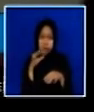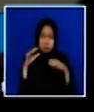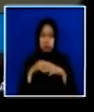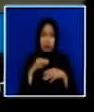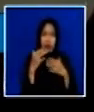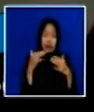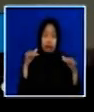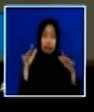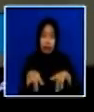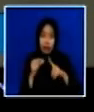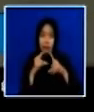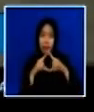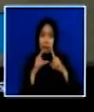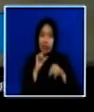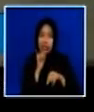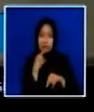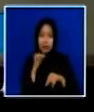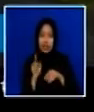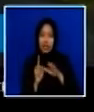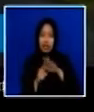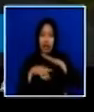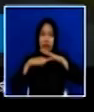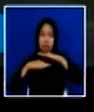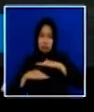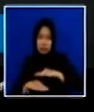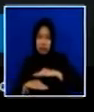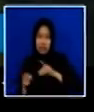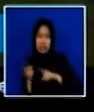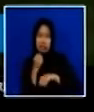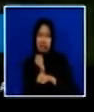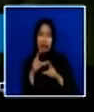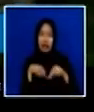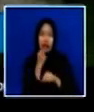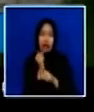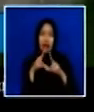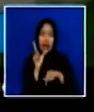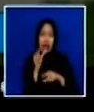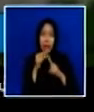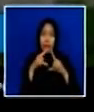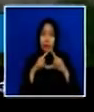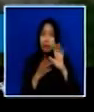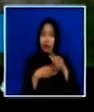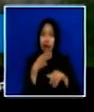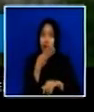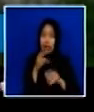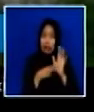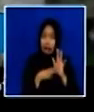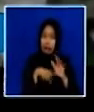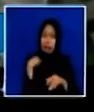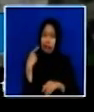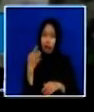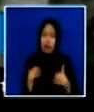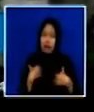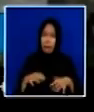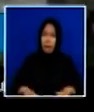hektar tanaman padi di desa tersebut sehingga petani terancam gagal panen menurut warga banjir sering terjadi di wilayah